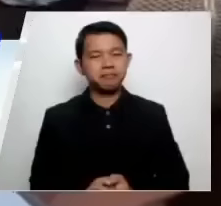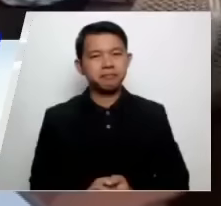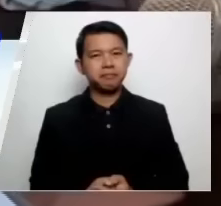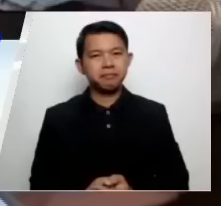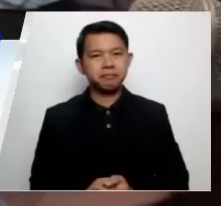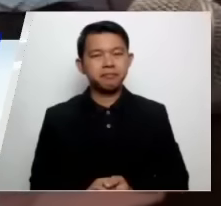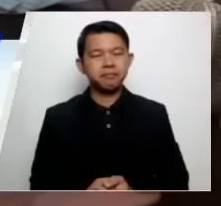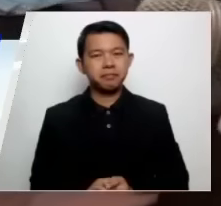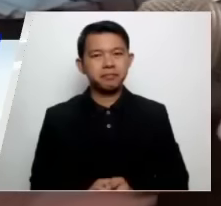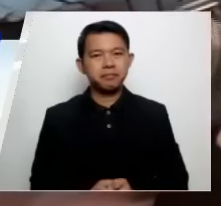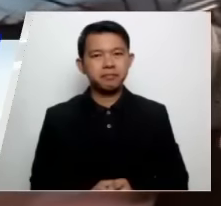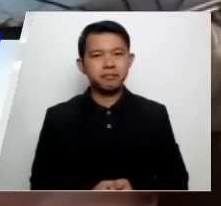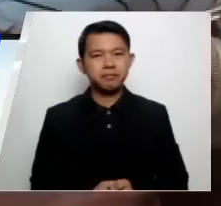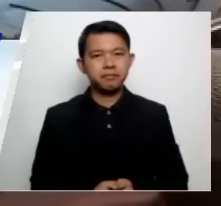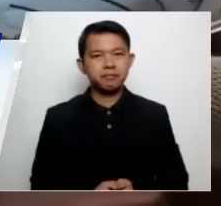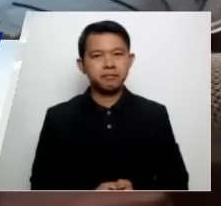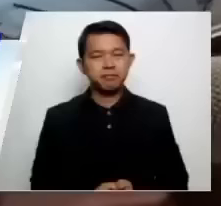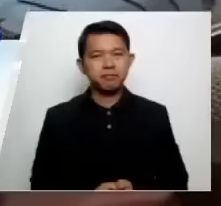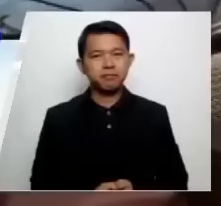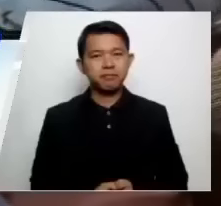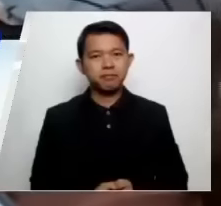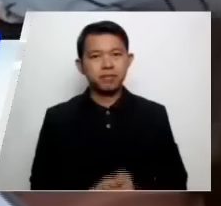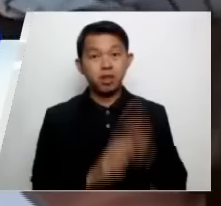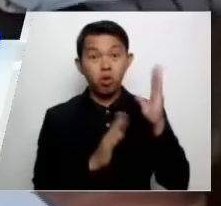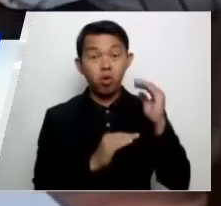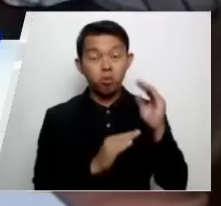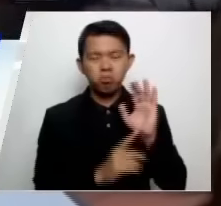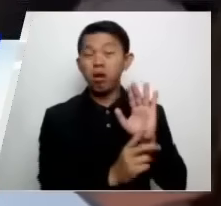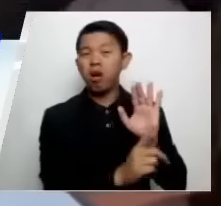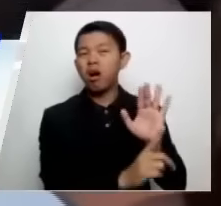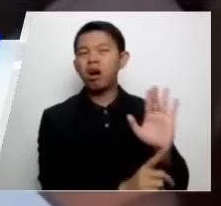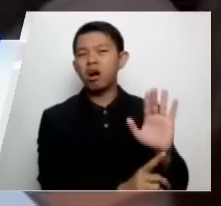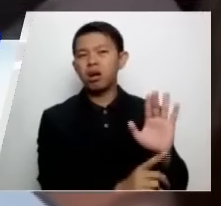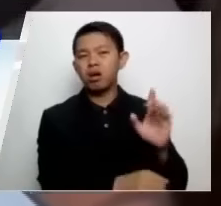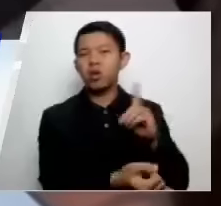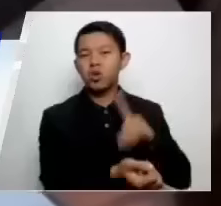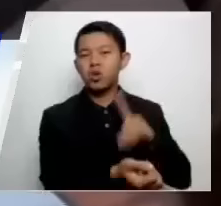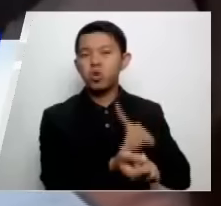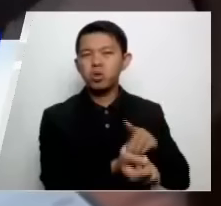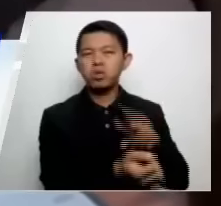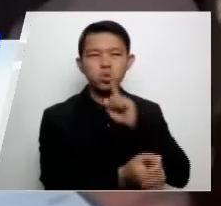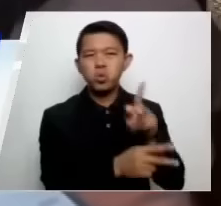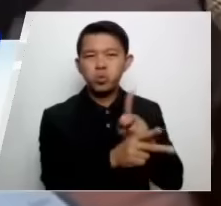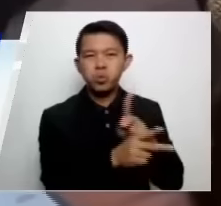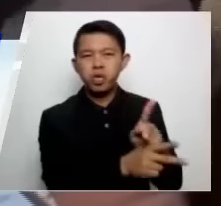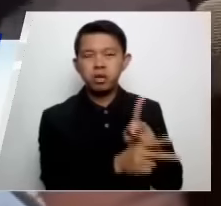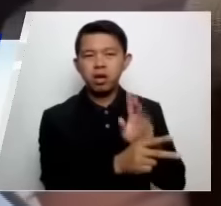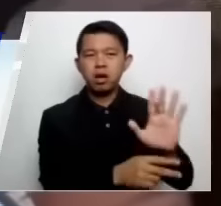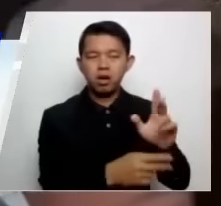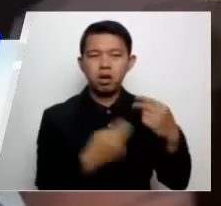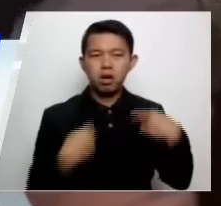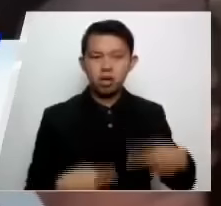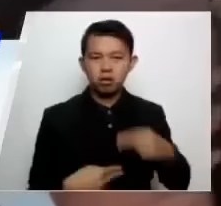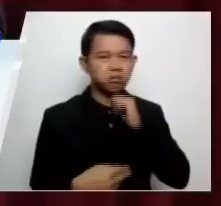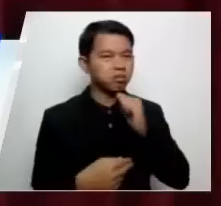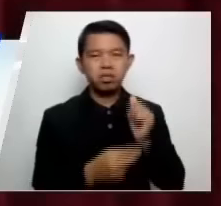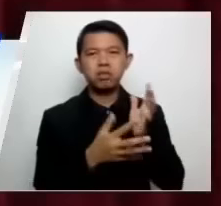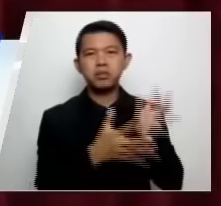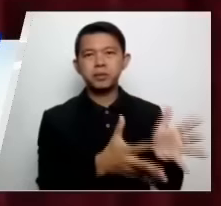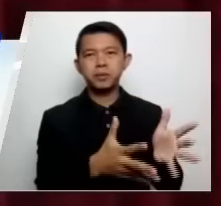I hope his doctors take better care of him. Hindi pinababayaan itong mga nagiging